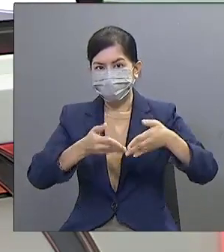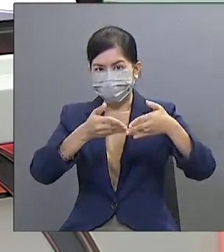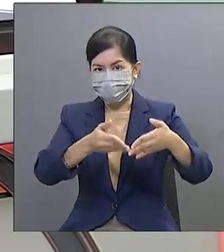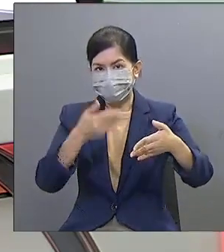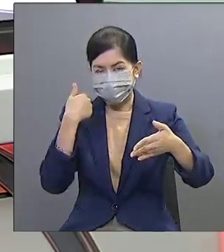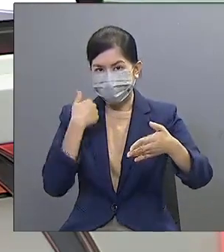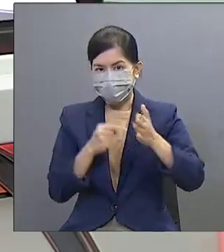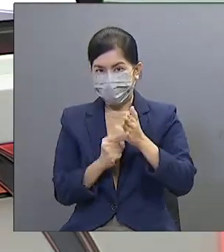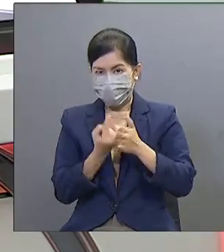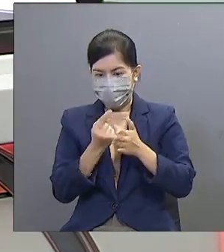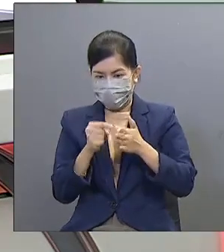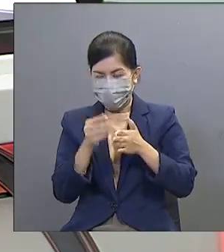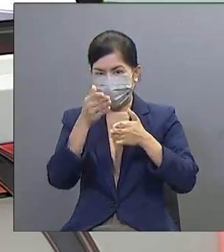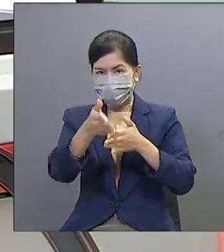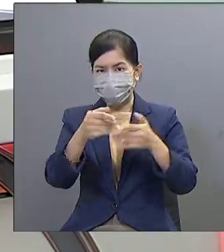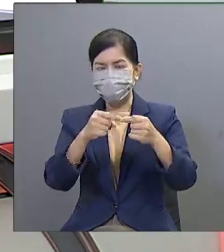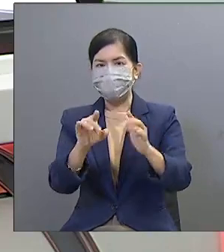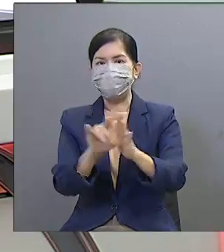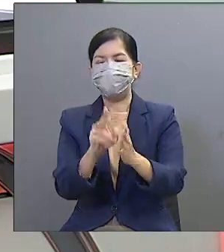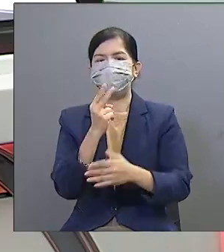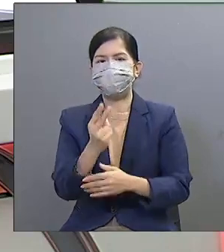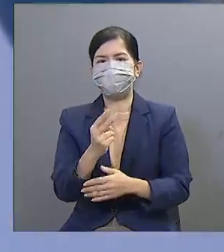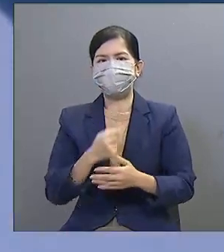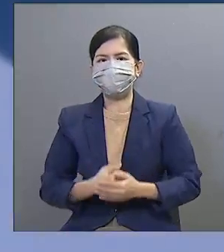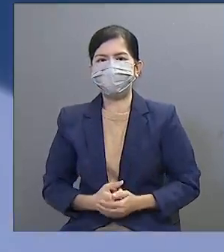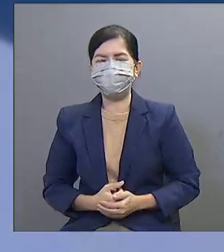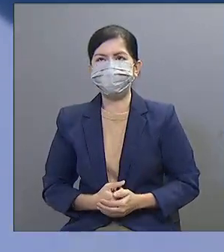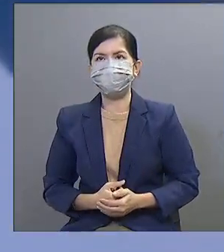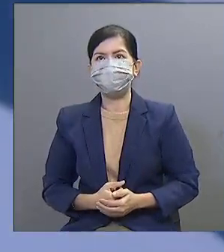ายทางติดตามกับคุณสิริภาคมนตรีตรึงตรีคูณค่ะ